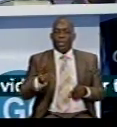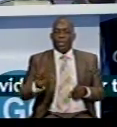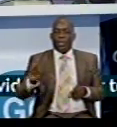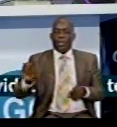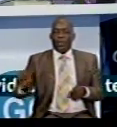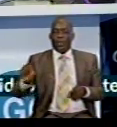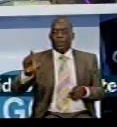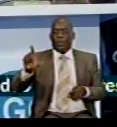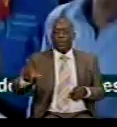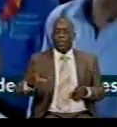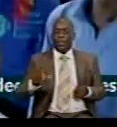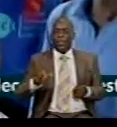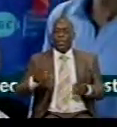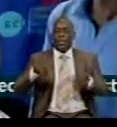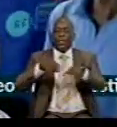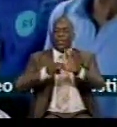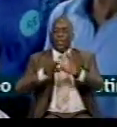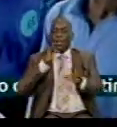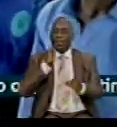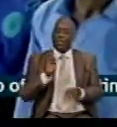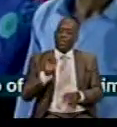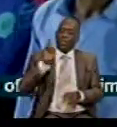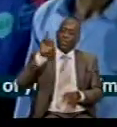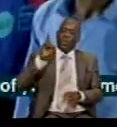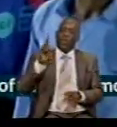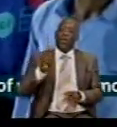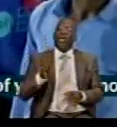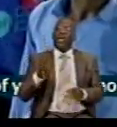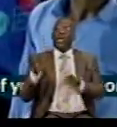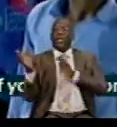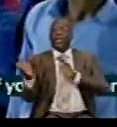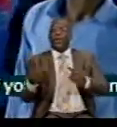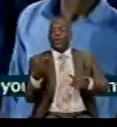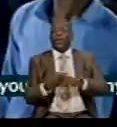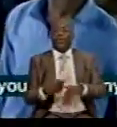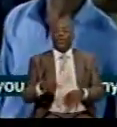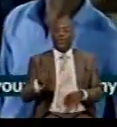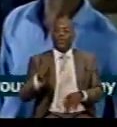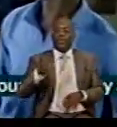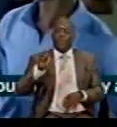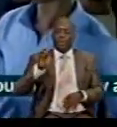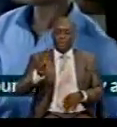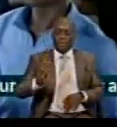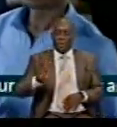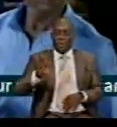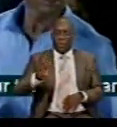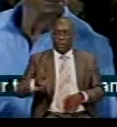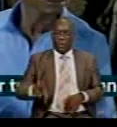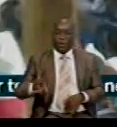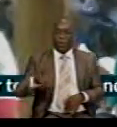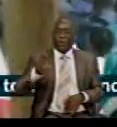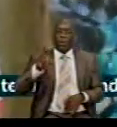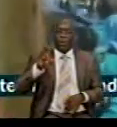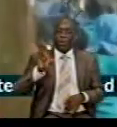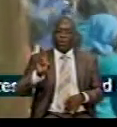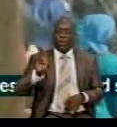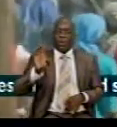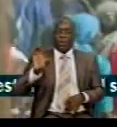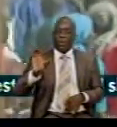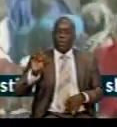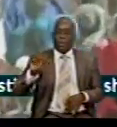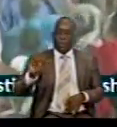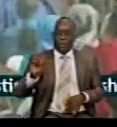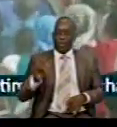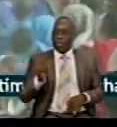to wheelchair. The devil that brought paralysis and lameness is in trouble because